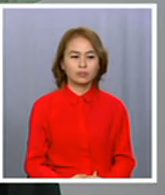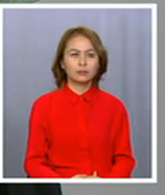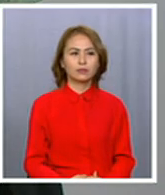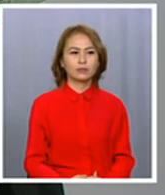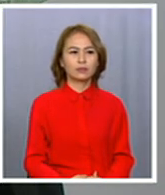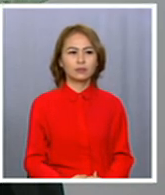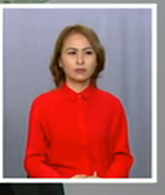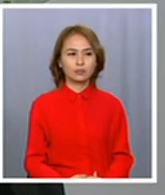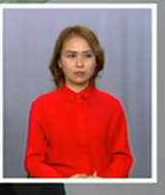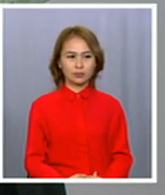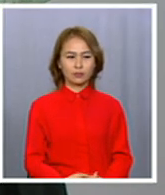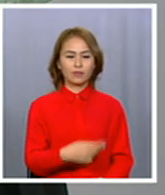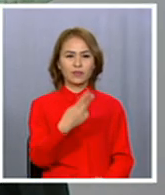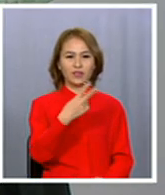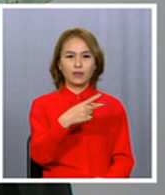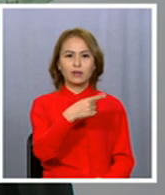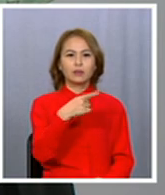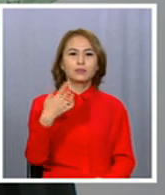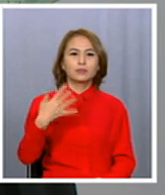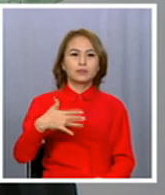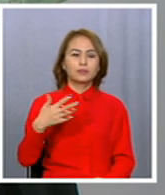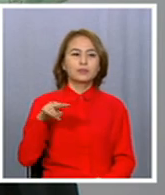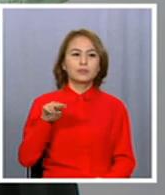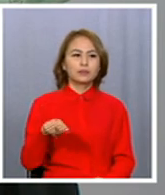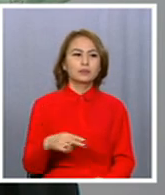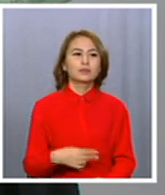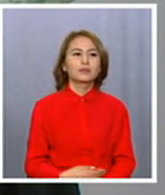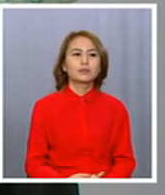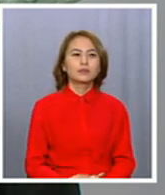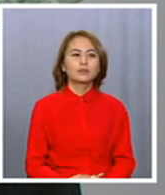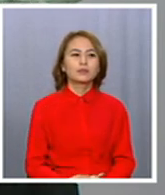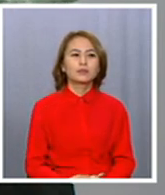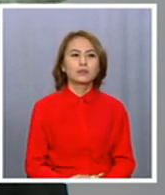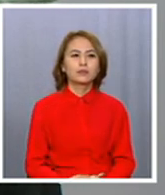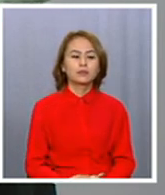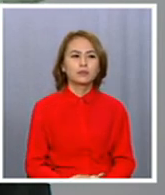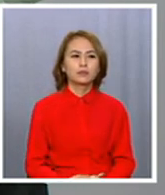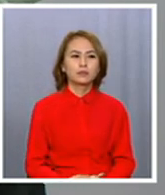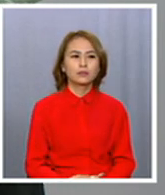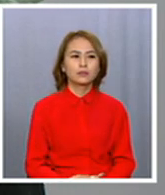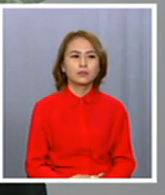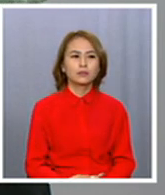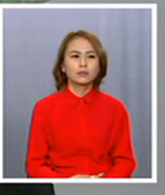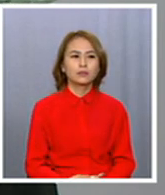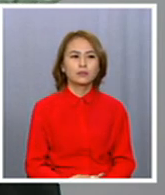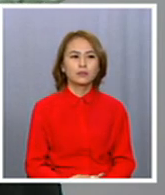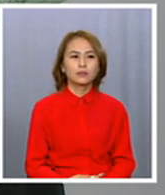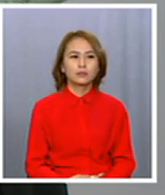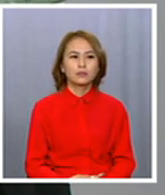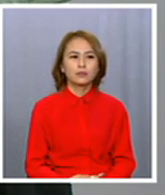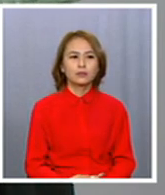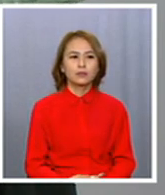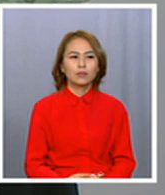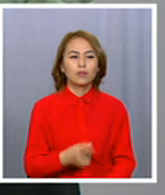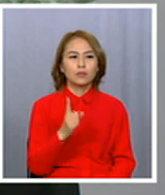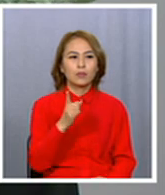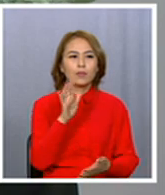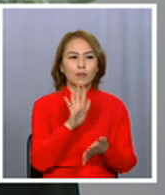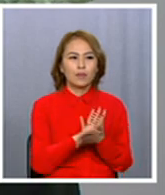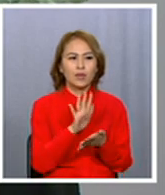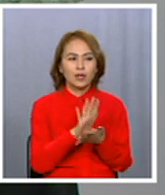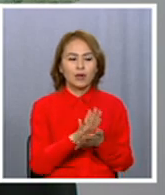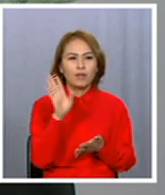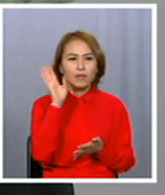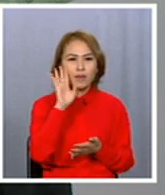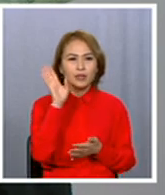Правильный ответ – от 20 до 50 литров. Следующий вопрос. Почему